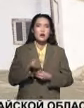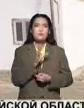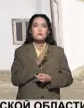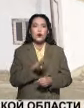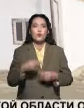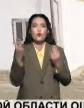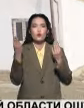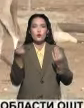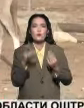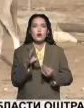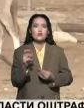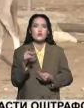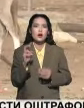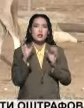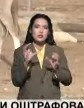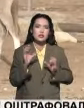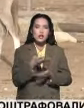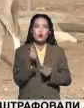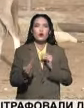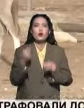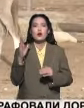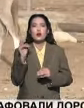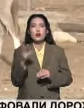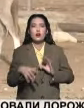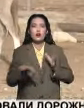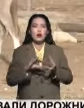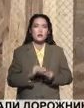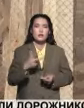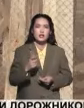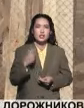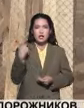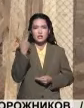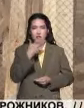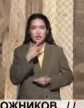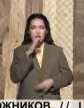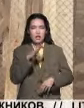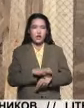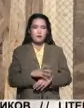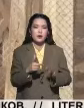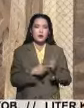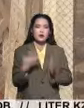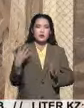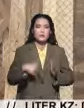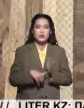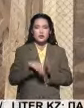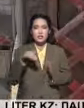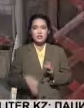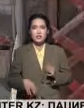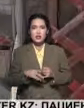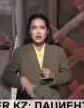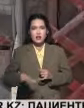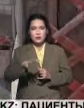выданы крупным совхозом незаконно еще в прошлом веке. В общей сложности за 3 года было зафиксировано 756 тысяч